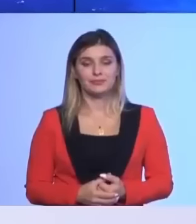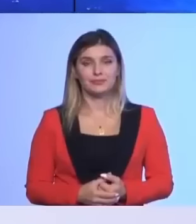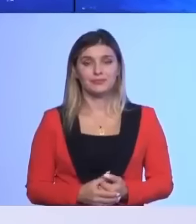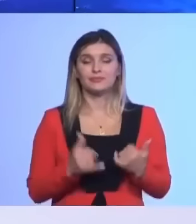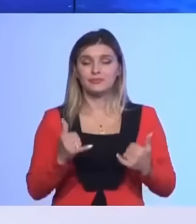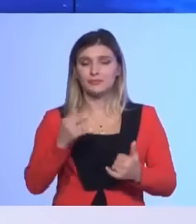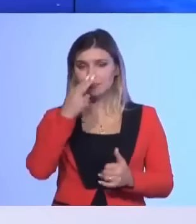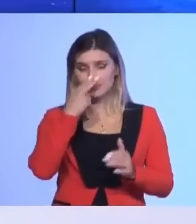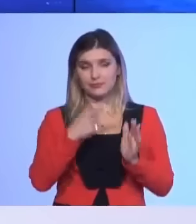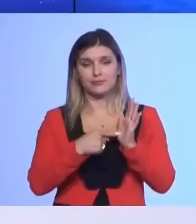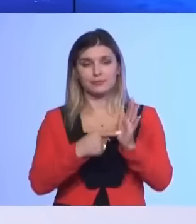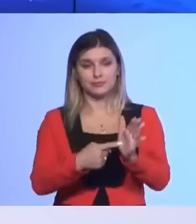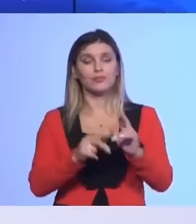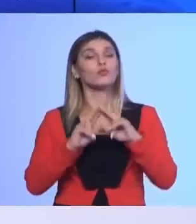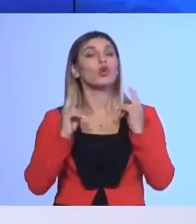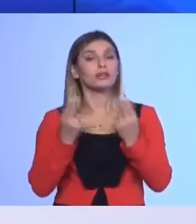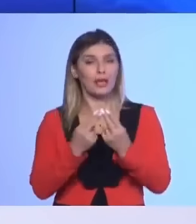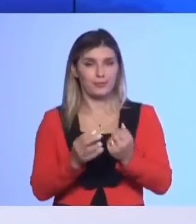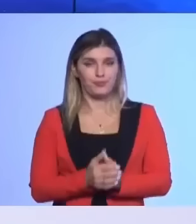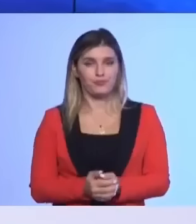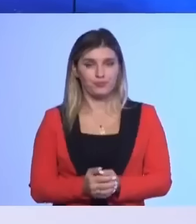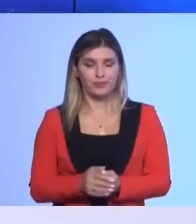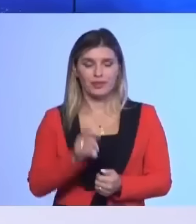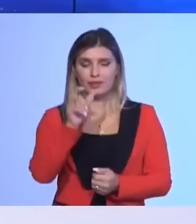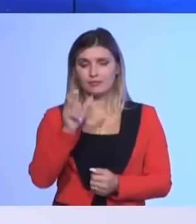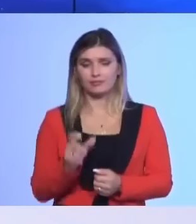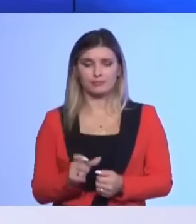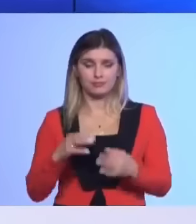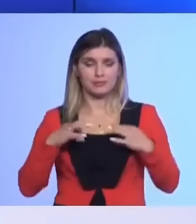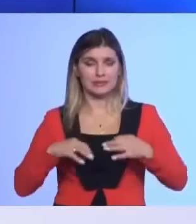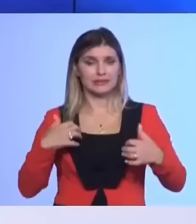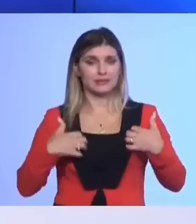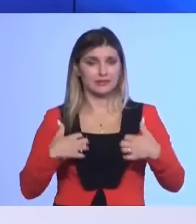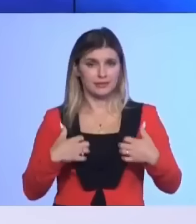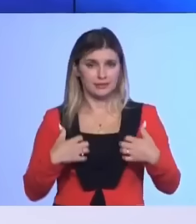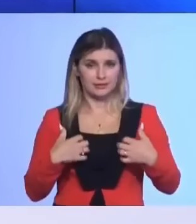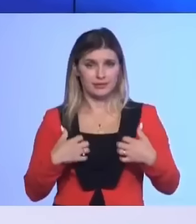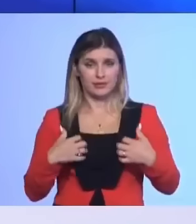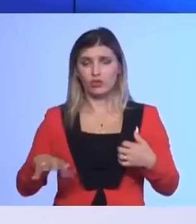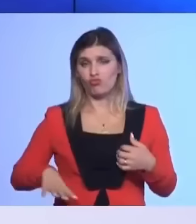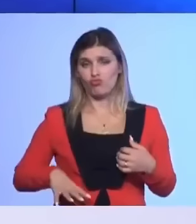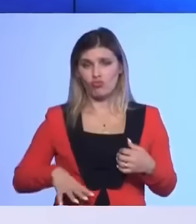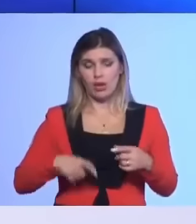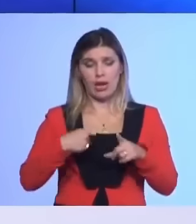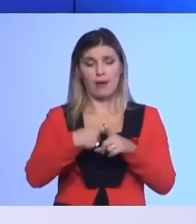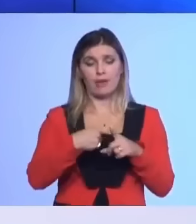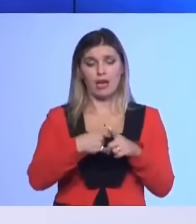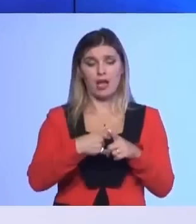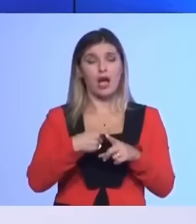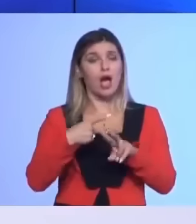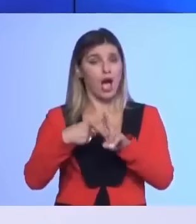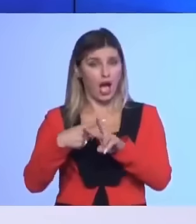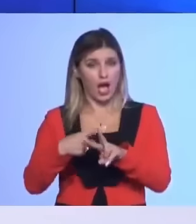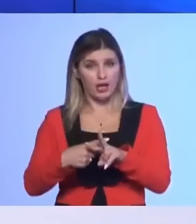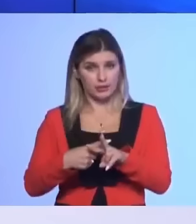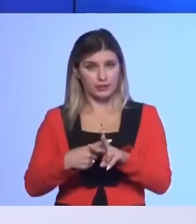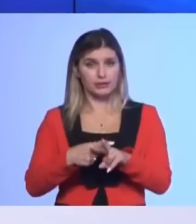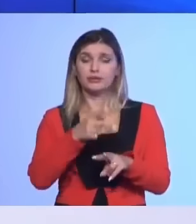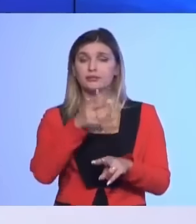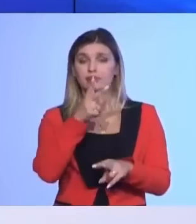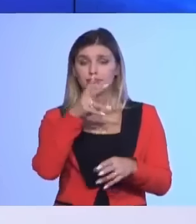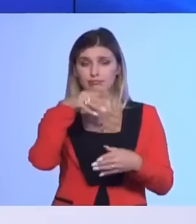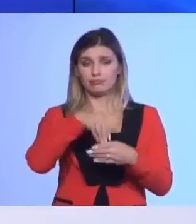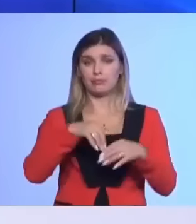Shojmë tani zhvillimet kryesore nga bota. Kandidatja demokrate për presidentet të Shteteve të Bashkuara, Kamala Harris, ka përzgjedhur guvernatorin e